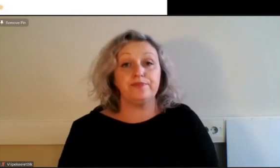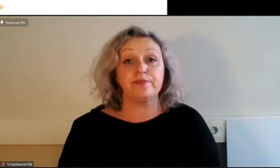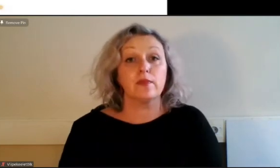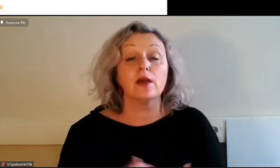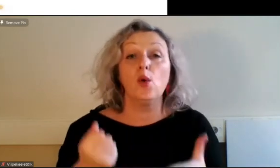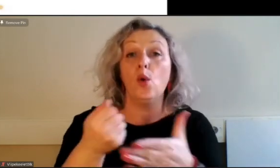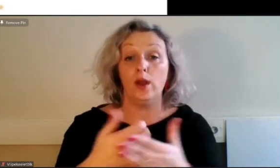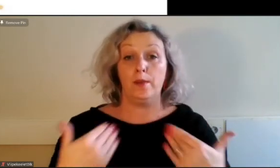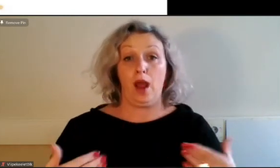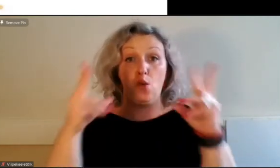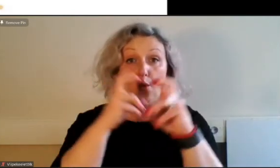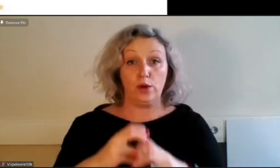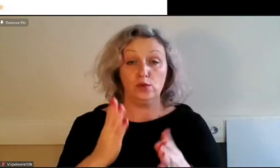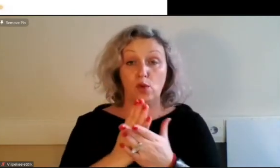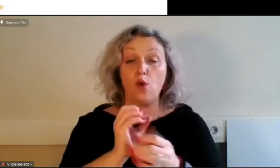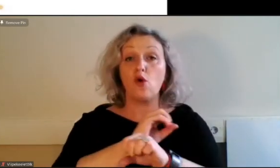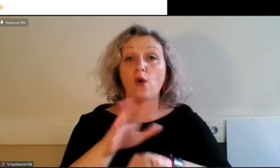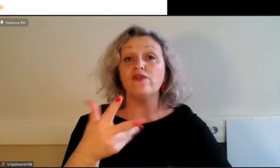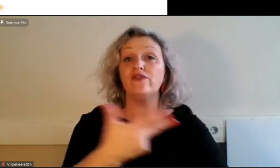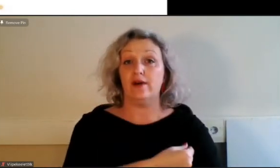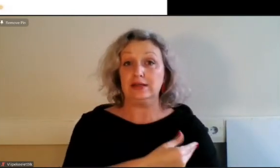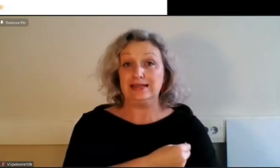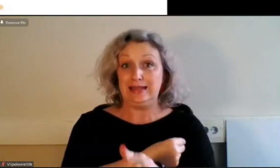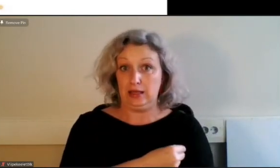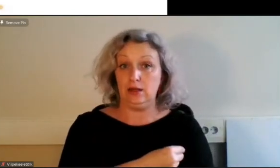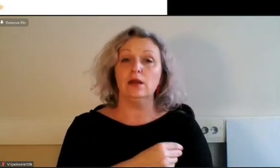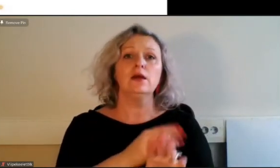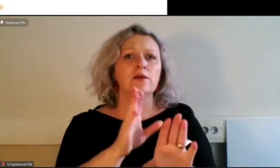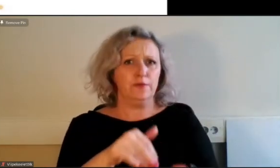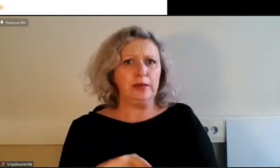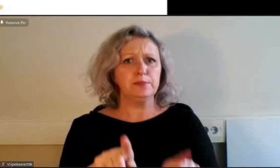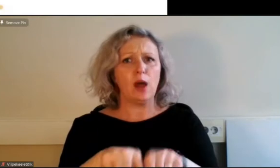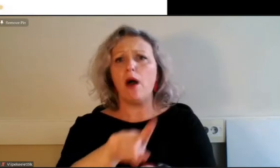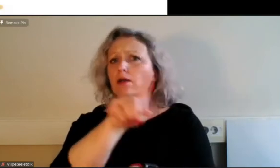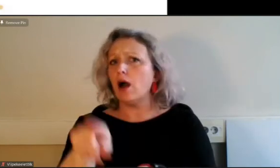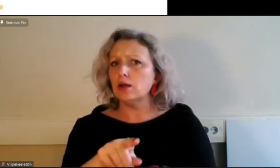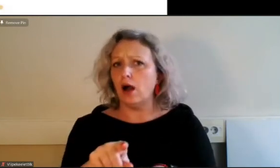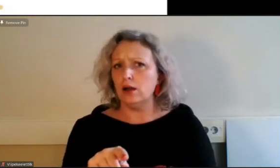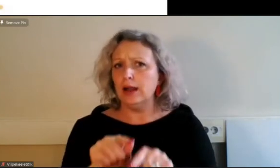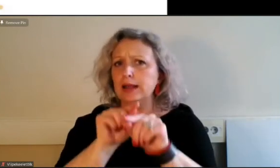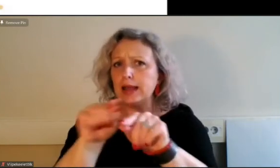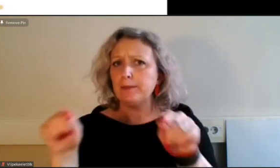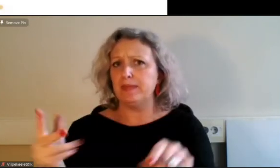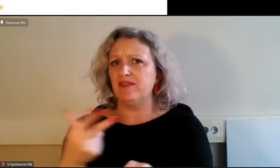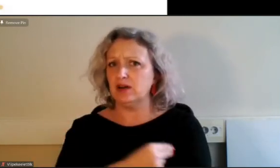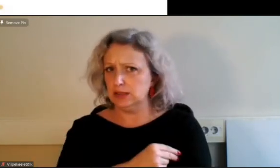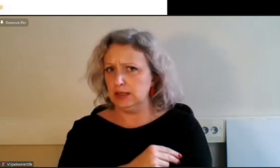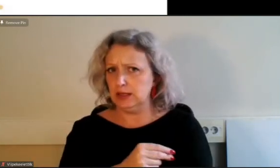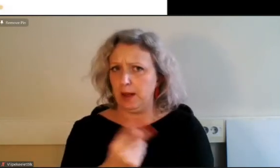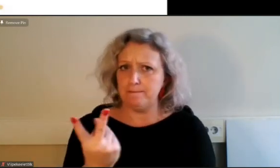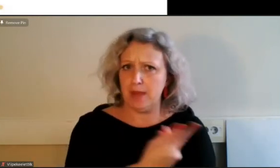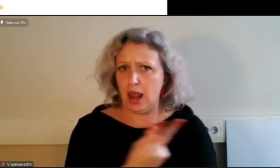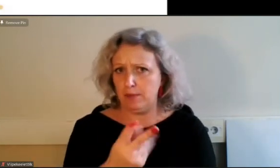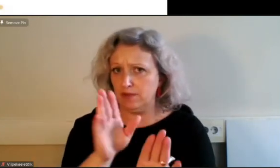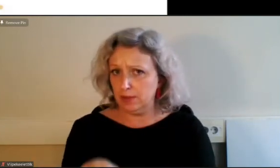on need, kes on põdenud ja vaktsineeritud, kollasega on need, kes on ainult vaktsineeritud. Ja näha, et aja jooksul see